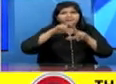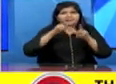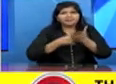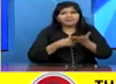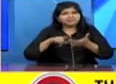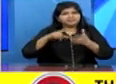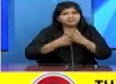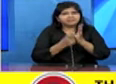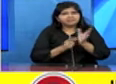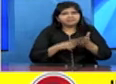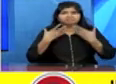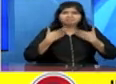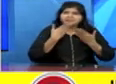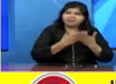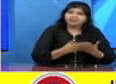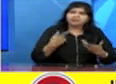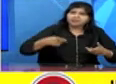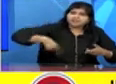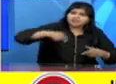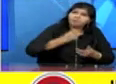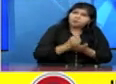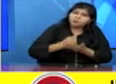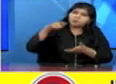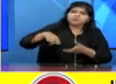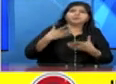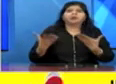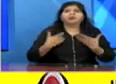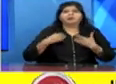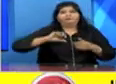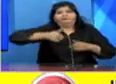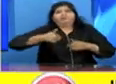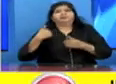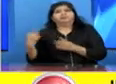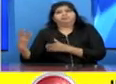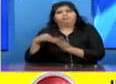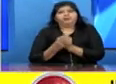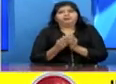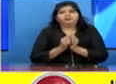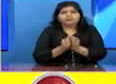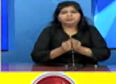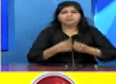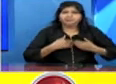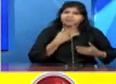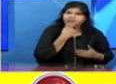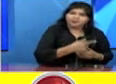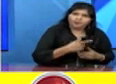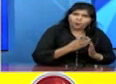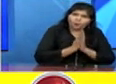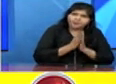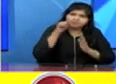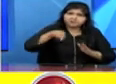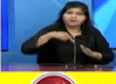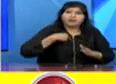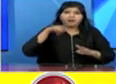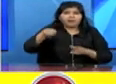से भारत कोरोना के खिलाफ लड़ाई में अवश्य विजयी होगा। मेरा आपसे आग्रह है कि आप